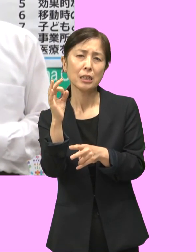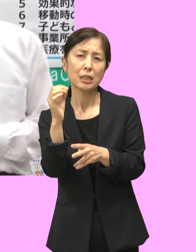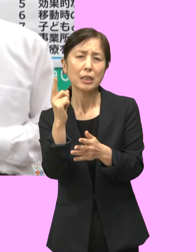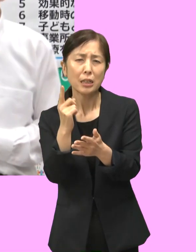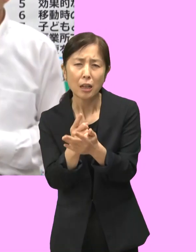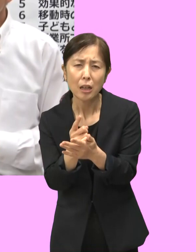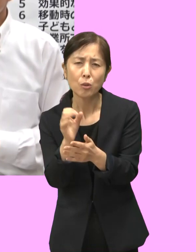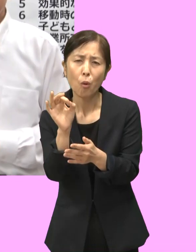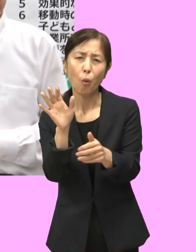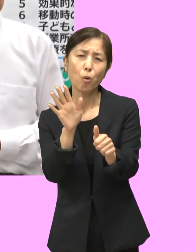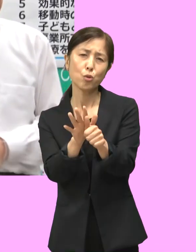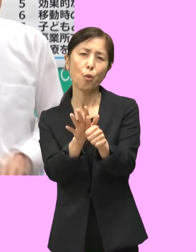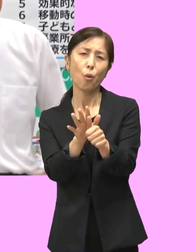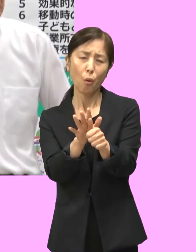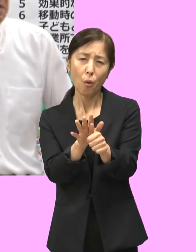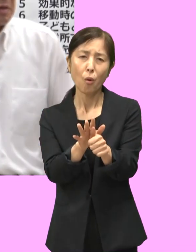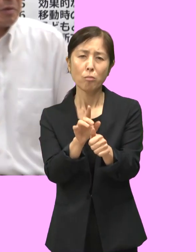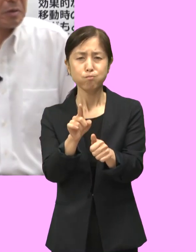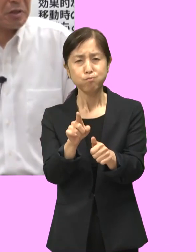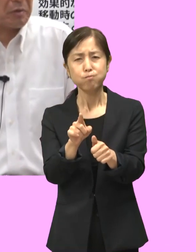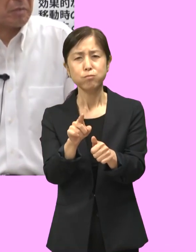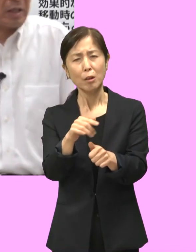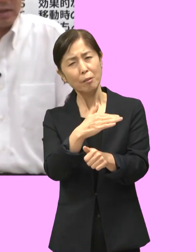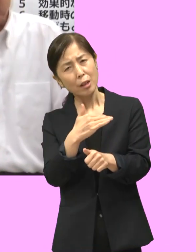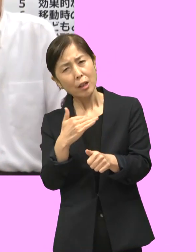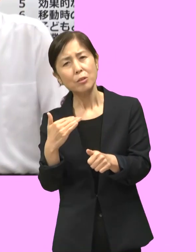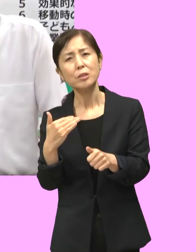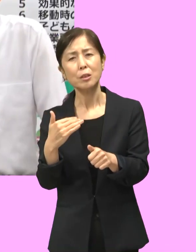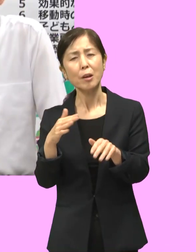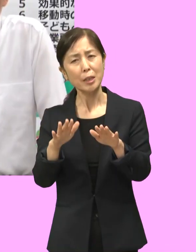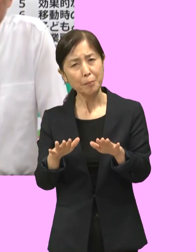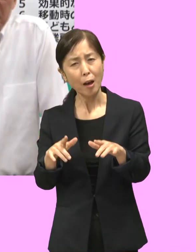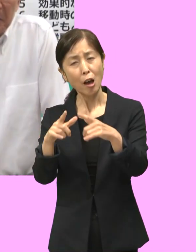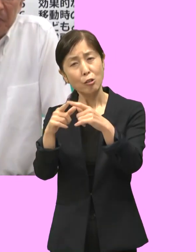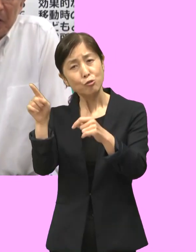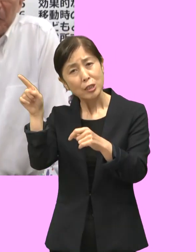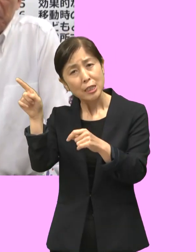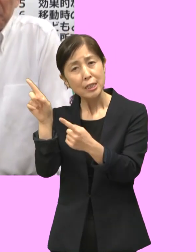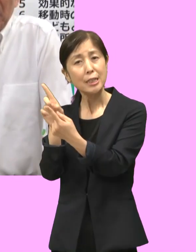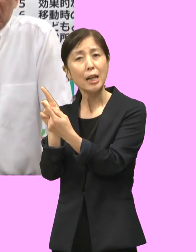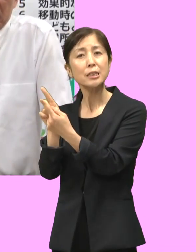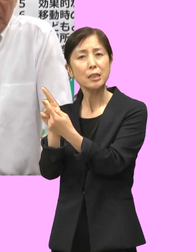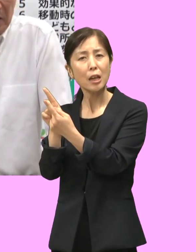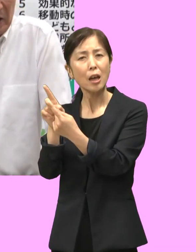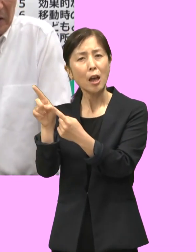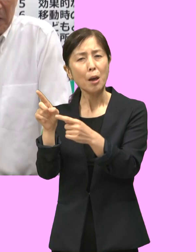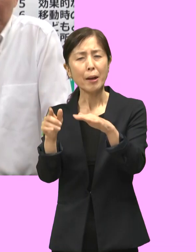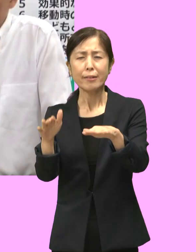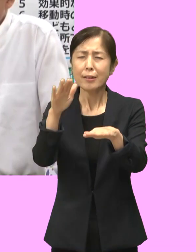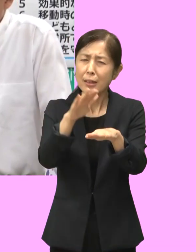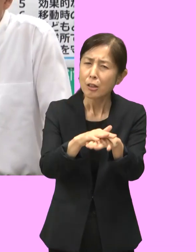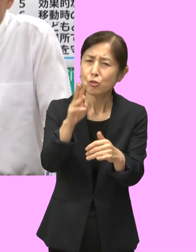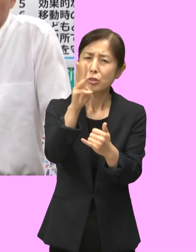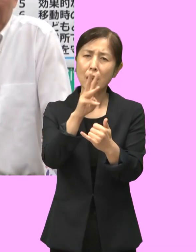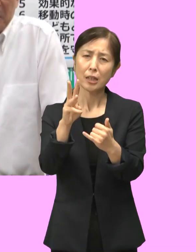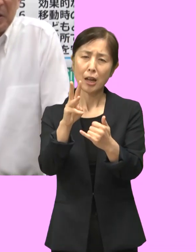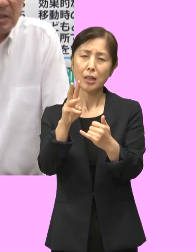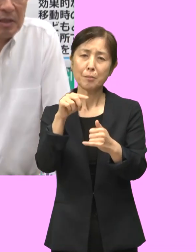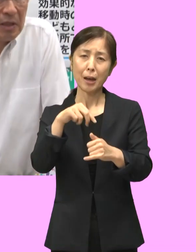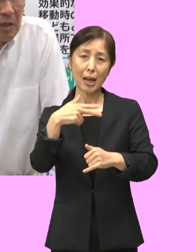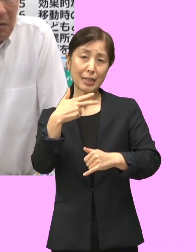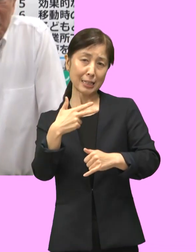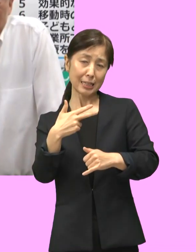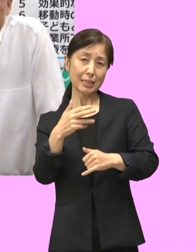補助がありません。で我々としては今現在国に対してですね、やっぱりこういう多重災害、今市が出したみたい